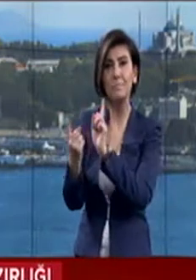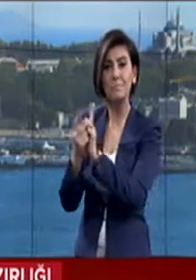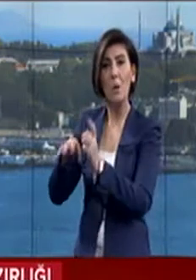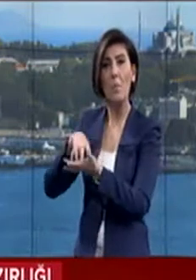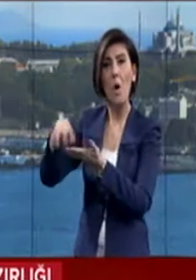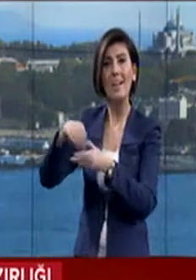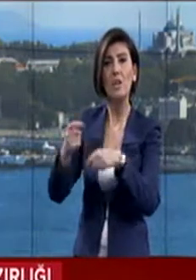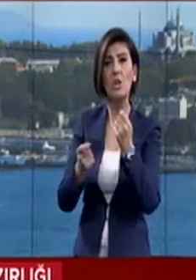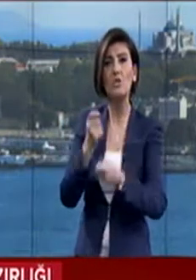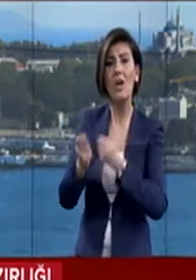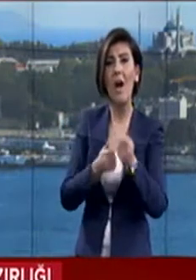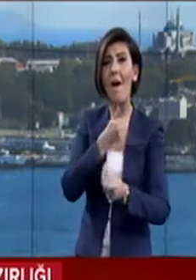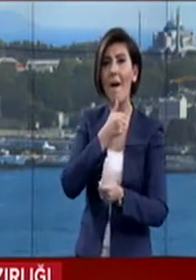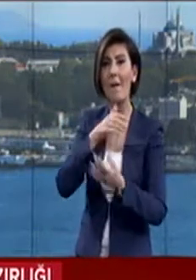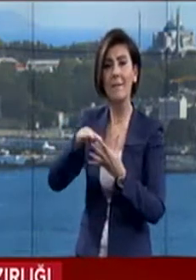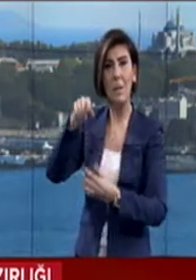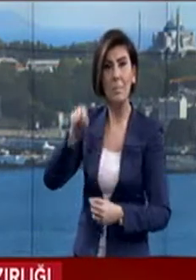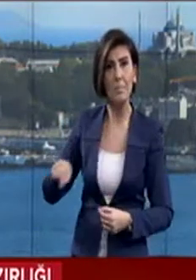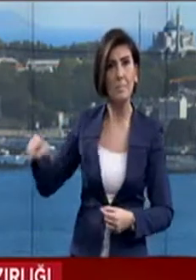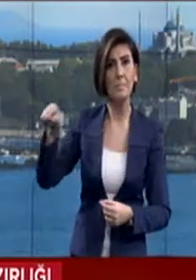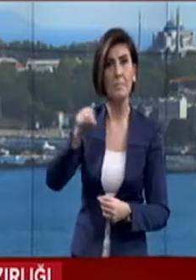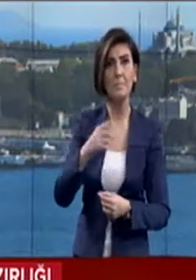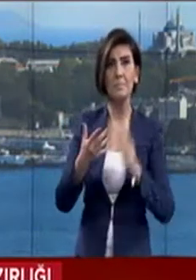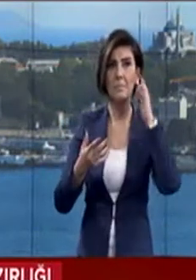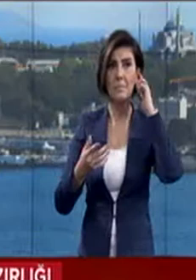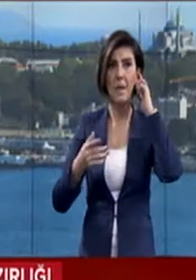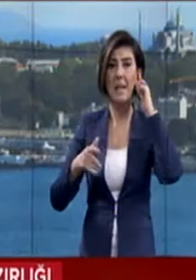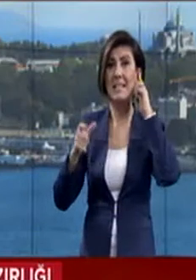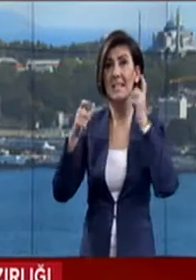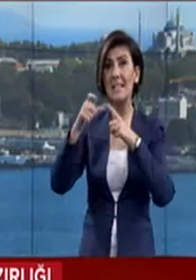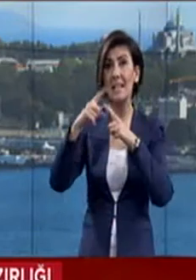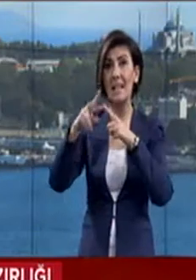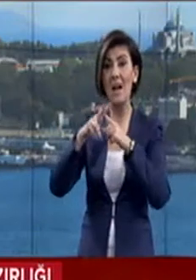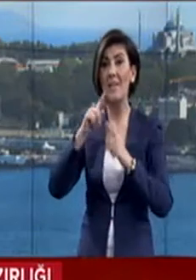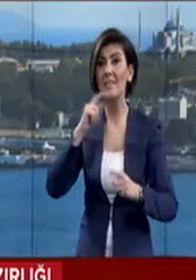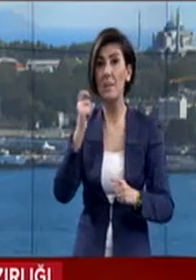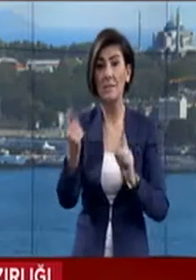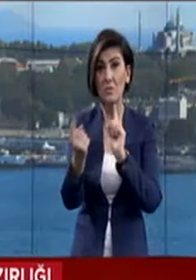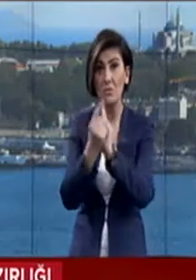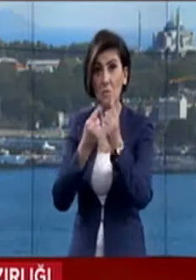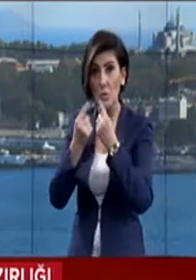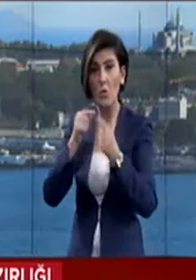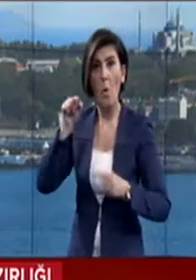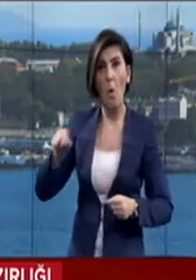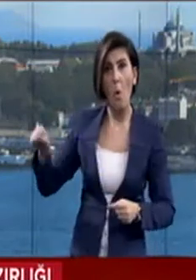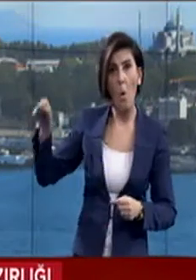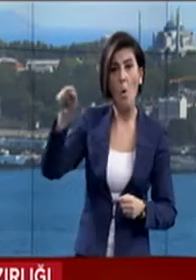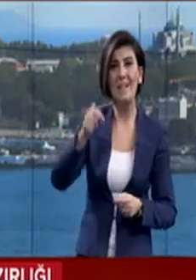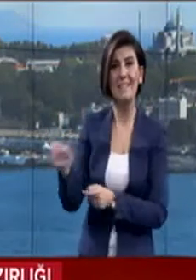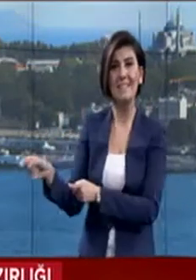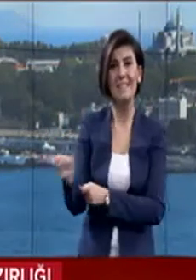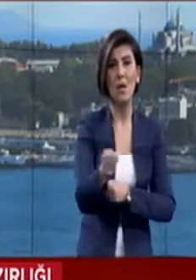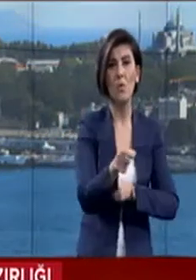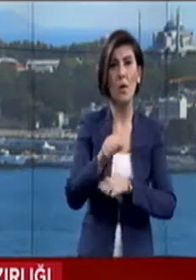iş adamlarını da teker teker, sivil toplum örgütlerinin temsilcilerini de teker teker dinlemişti ve onlardan terörle